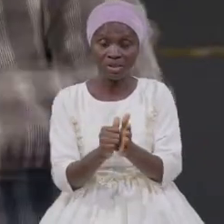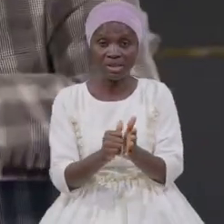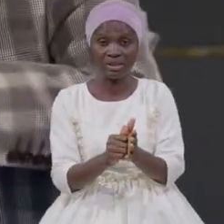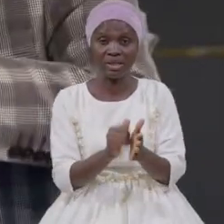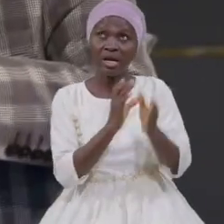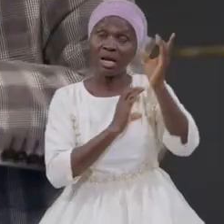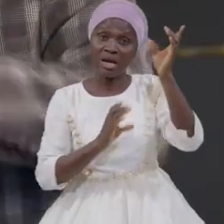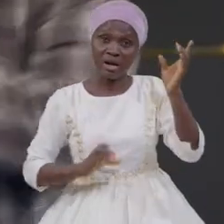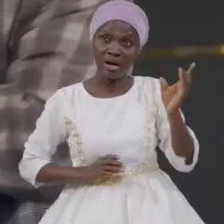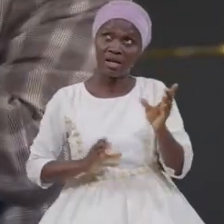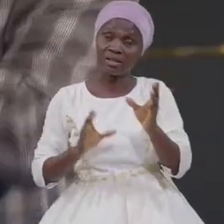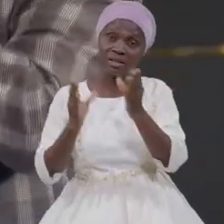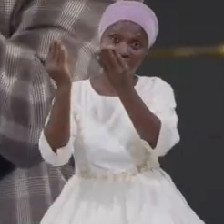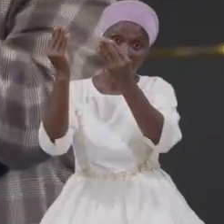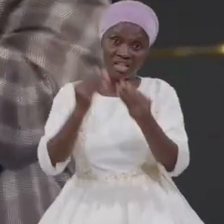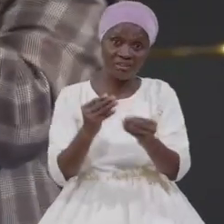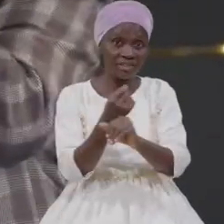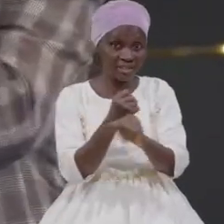Ceux à qui Christ donne